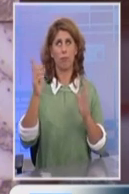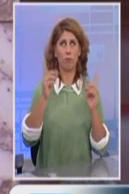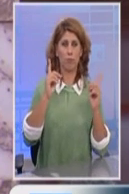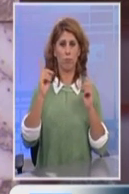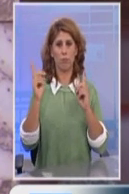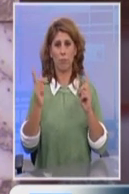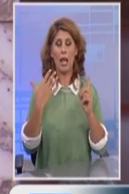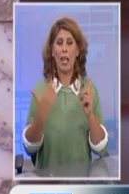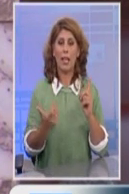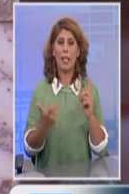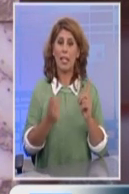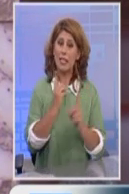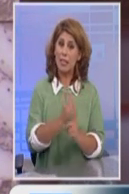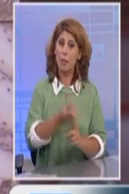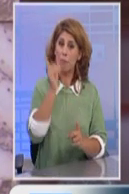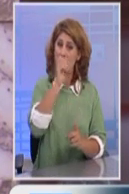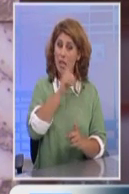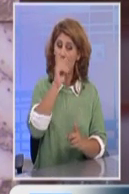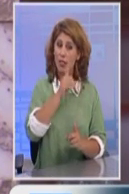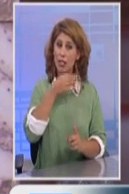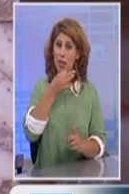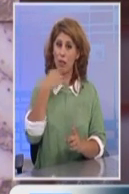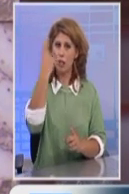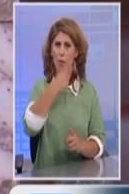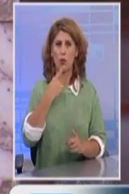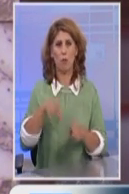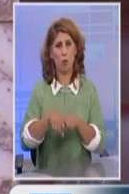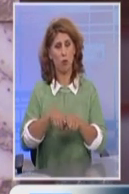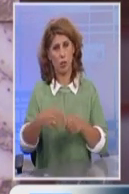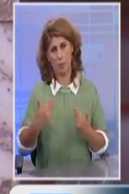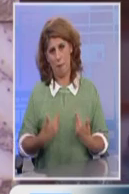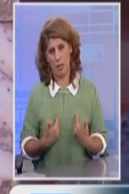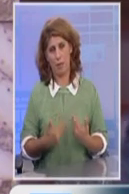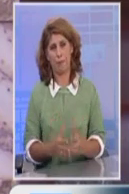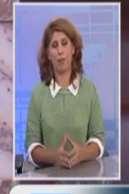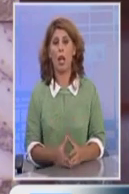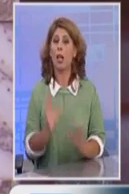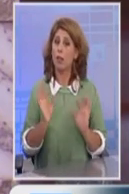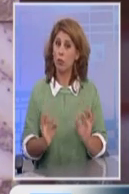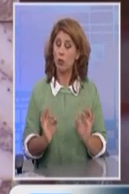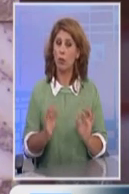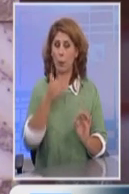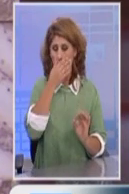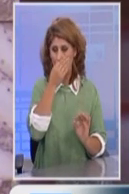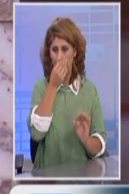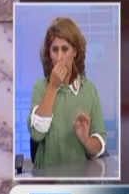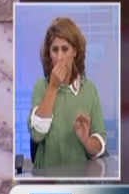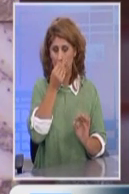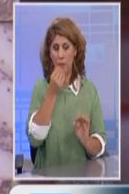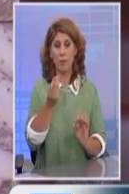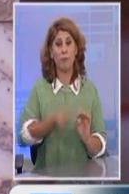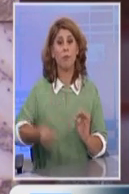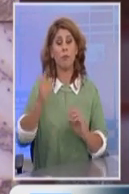συγκεκριμένες ψευδείς αναφορές σε πρόσωπα που σχετίζονται με εμένα. Είναι προφανές ότι είναι